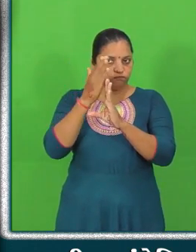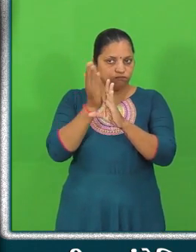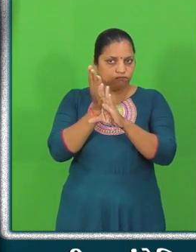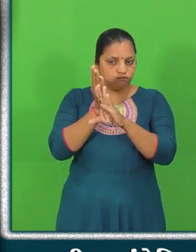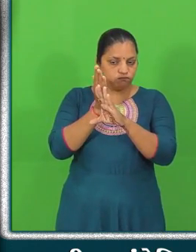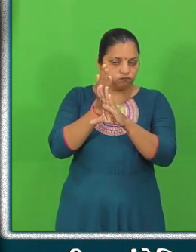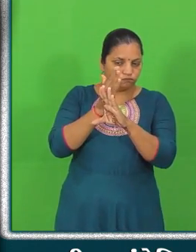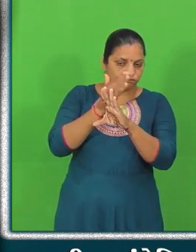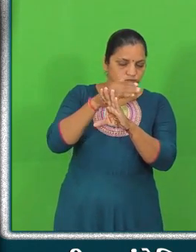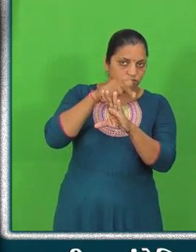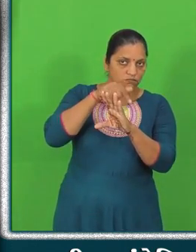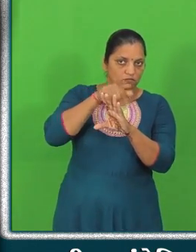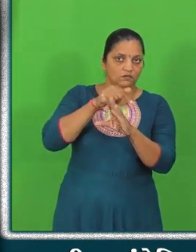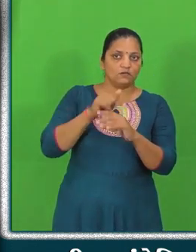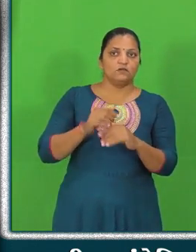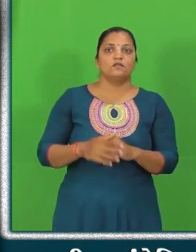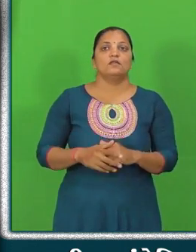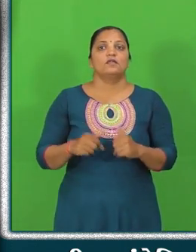बी होय